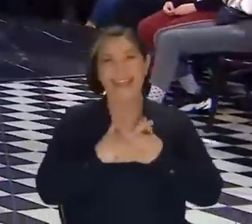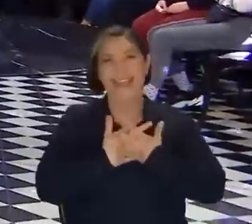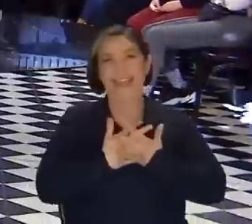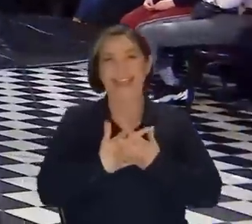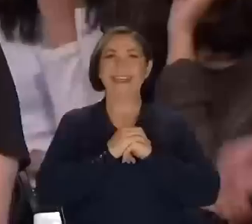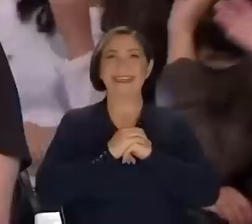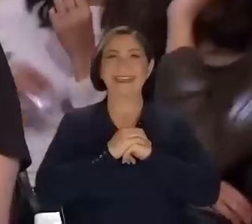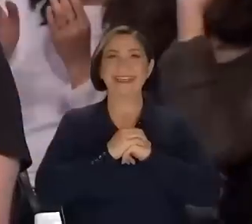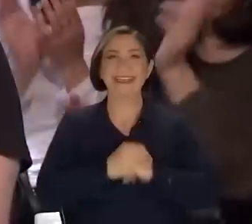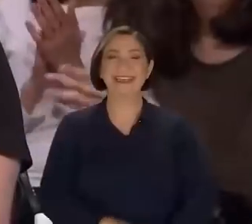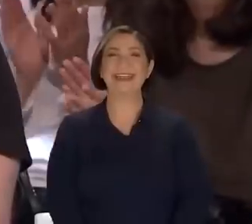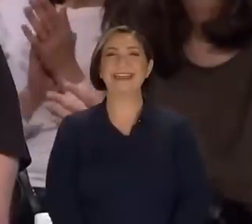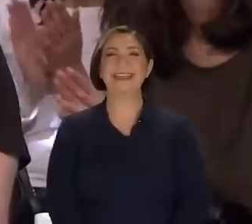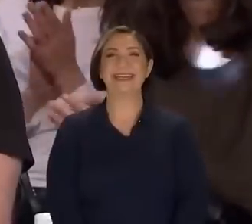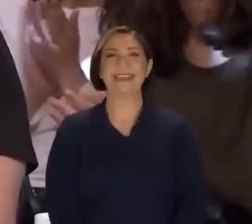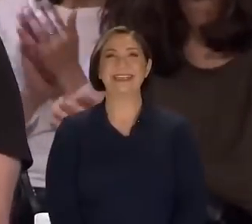Çok iyi lan.